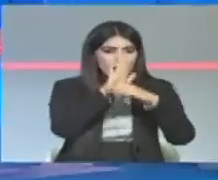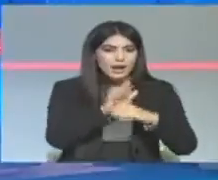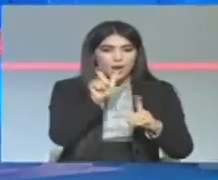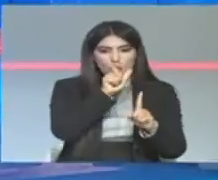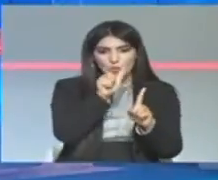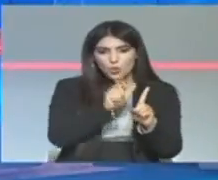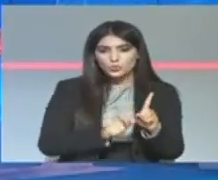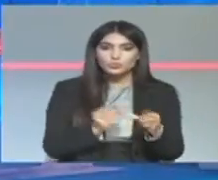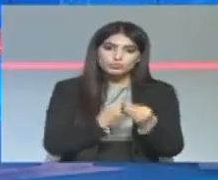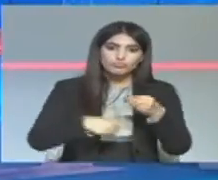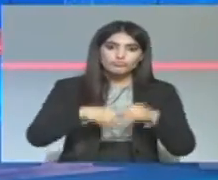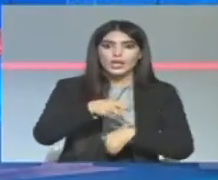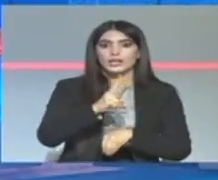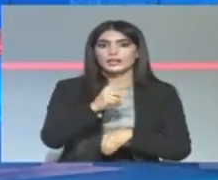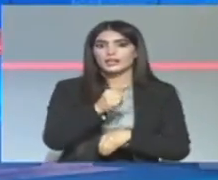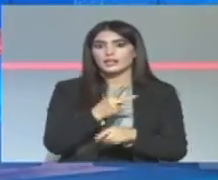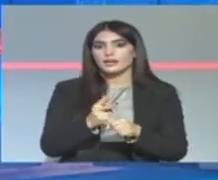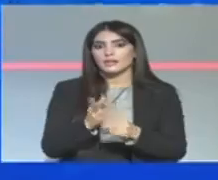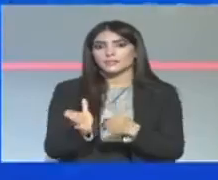ومن مصنفاته